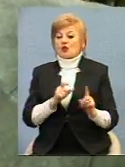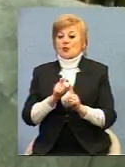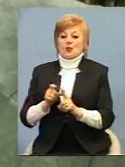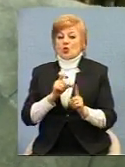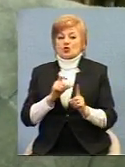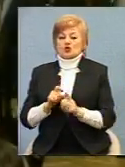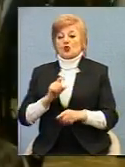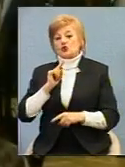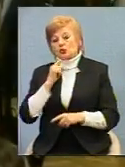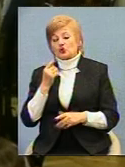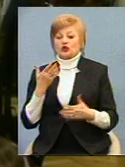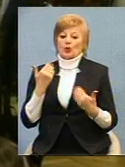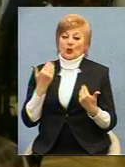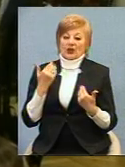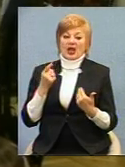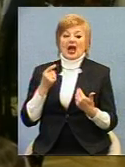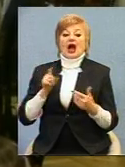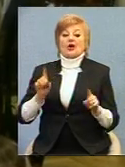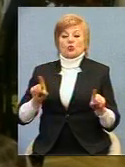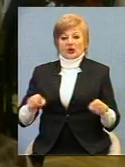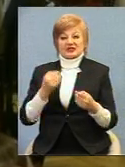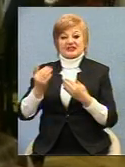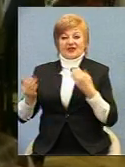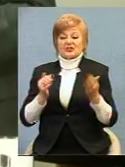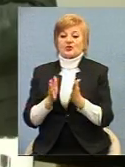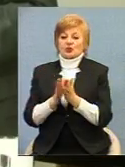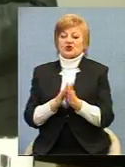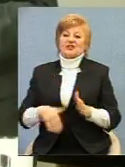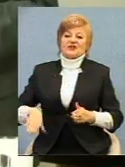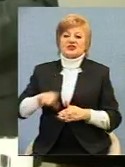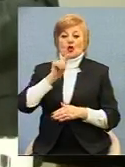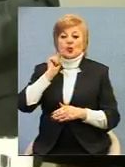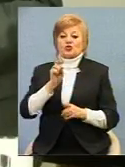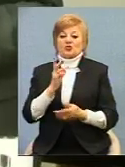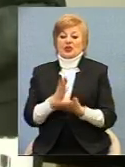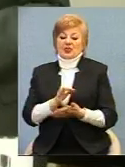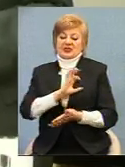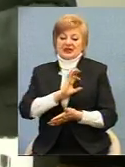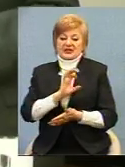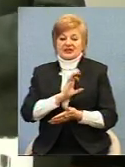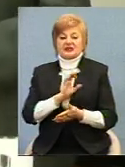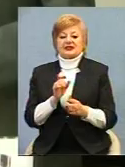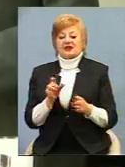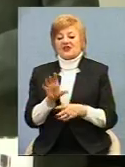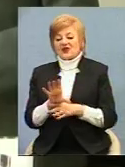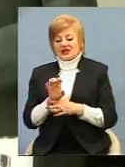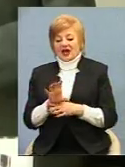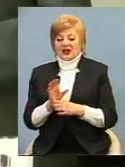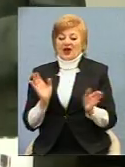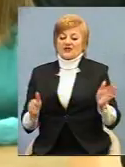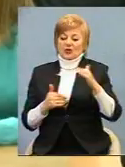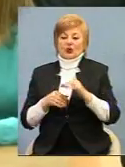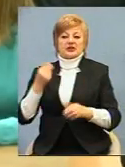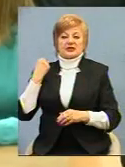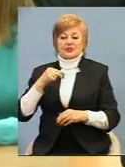є складнішою. Організатори виставки звертаються до всіх українців, які мають значки, листівки чи картини запорізької тематики,